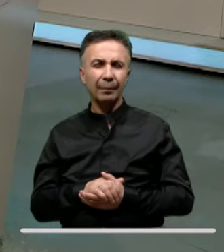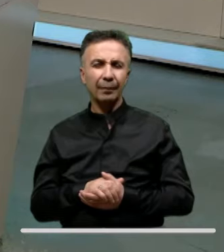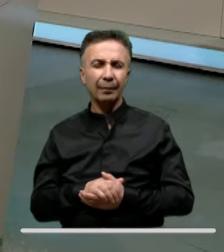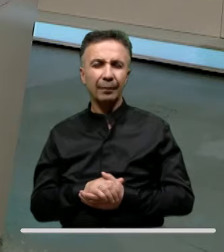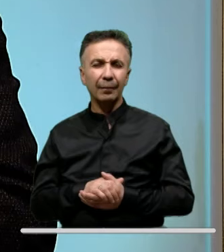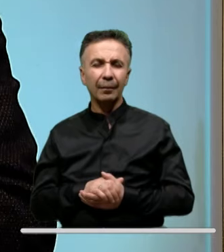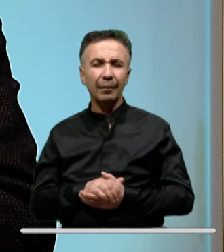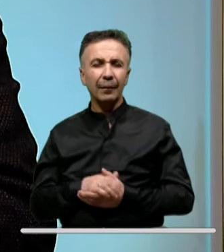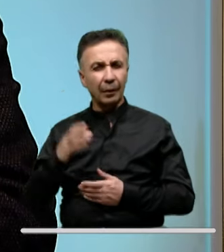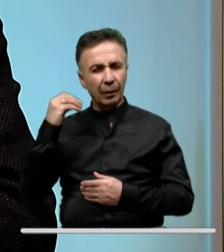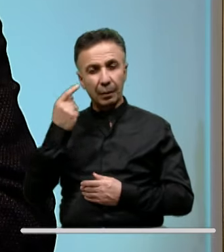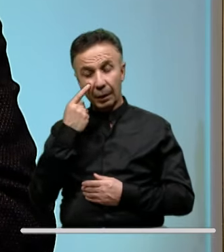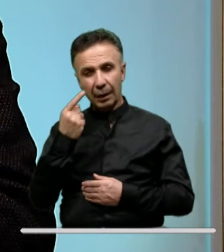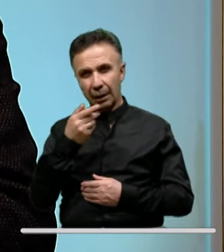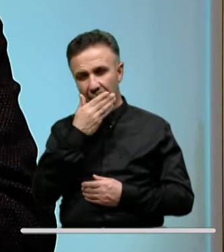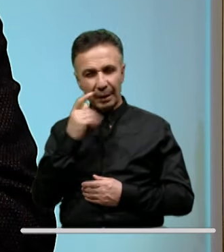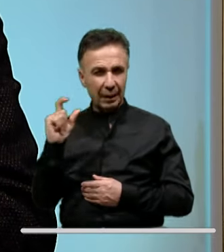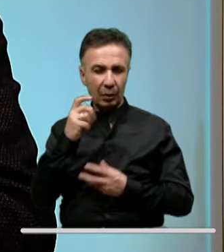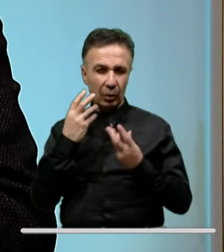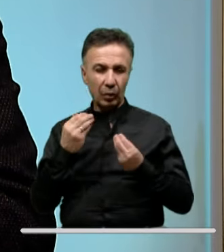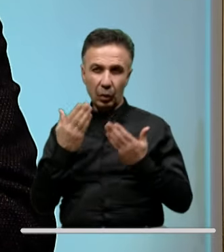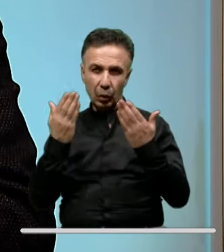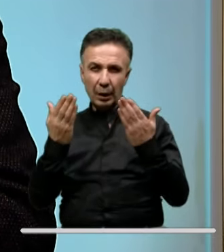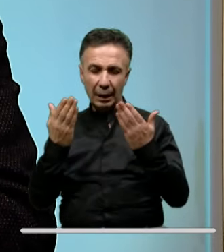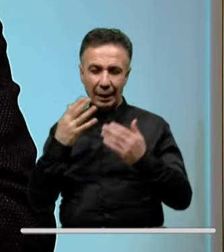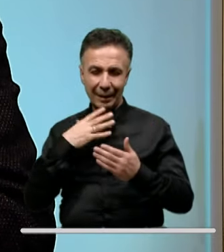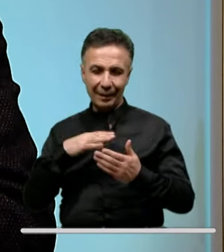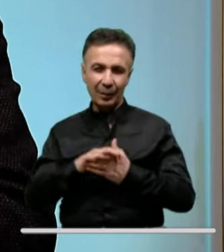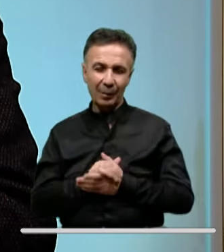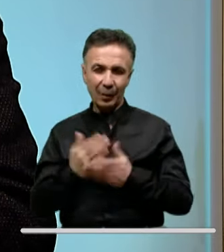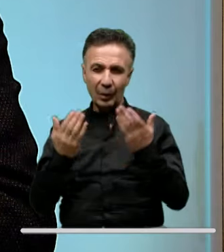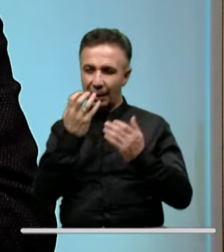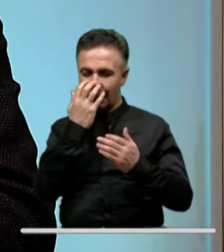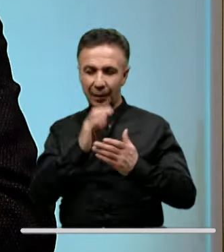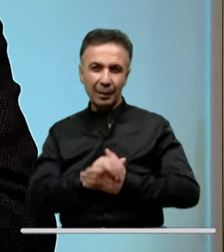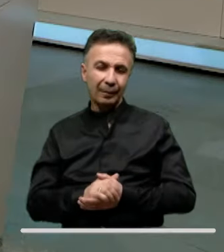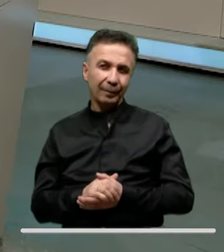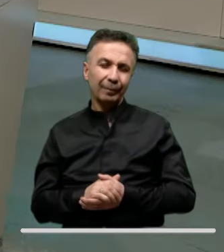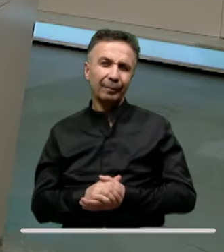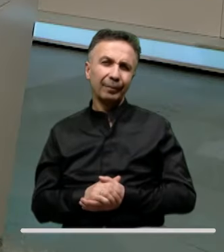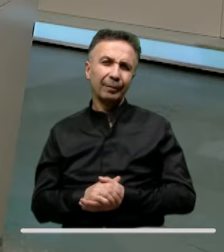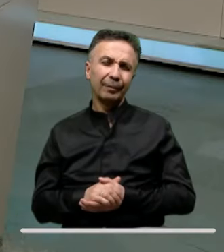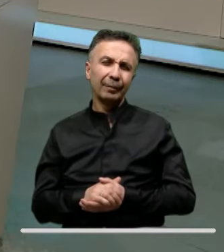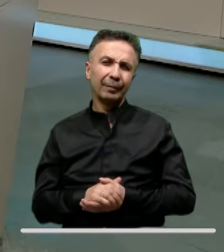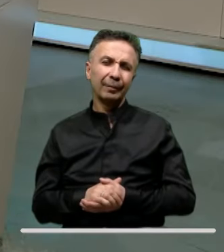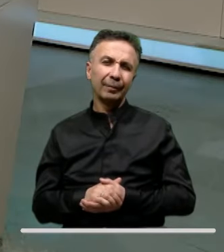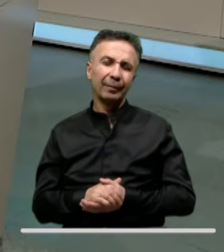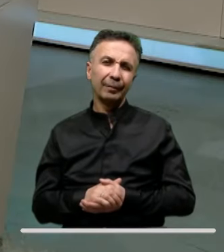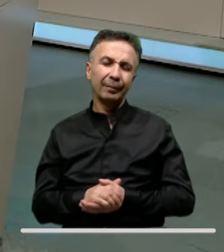hayırlı Ramazanlar olsun. Ellerinden öpüyorum. Dua istiyorum. Duanızı bekliyorum hocam.